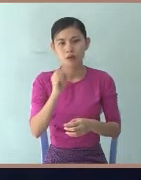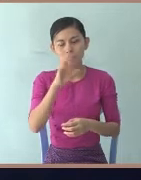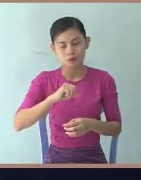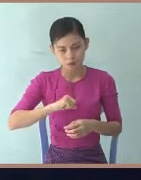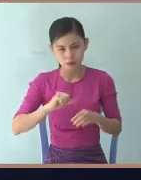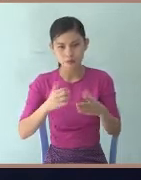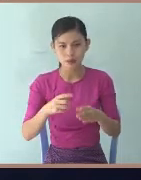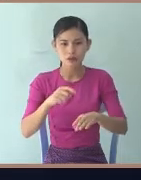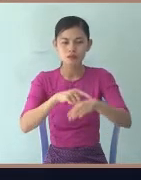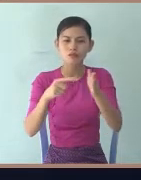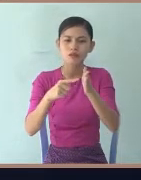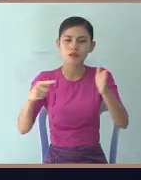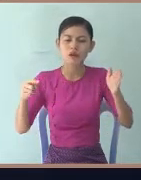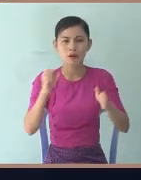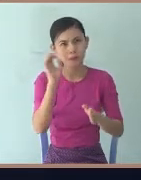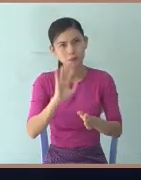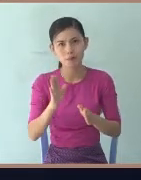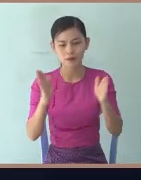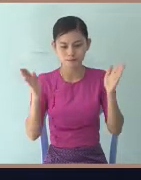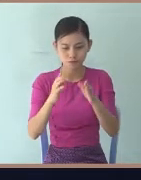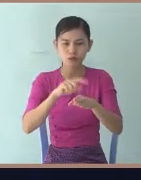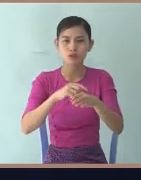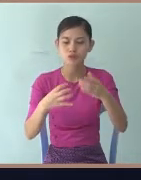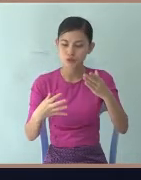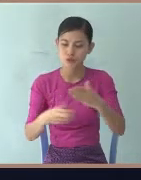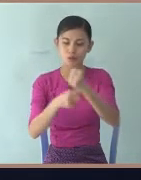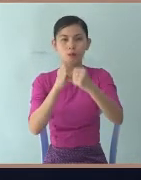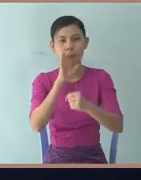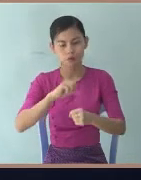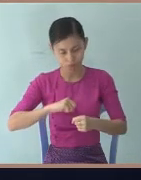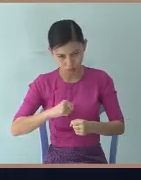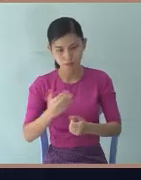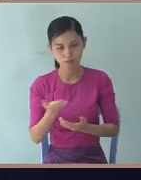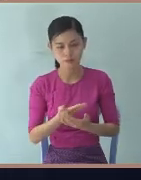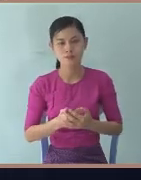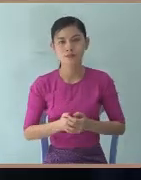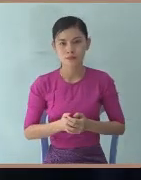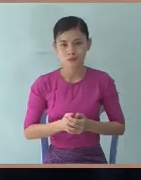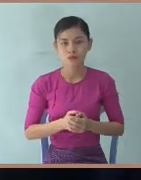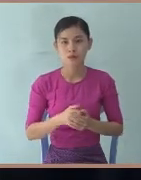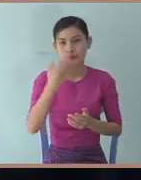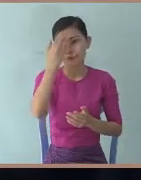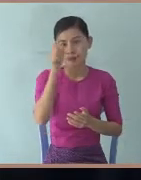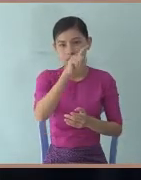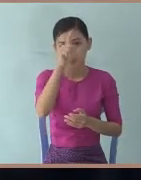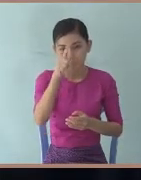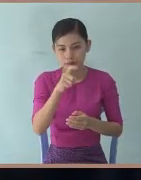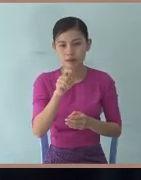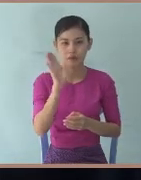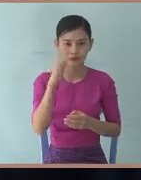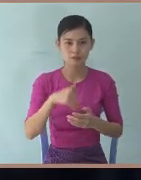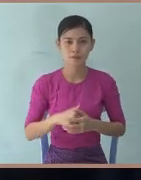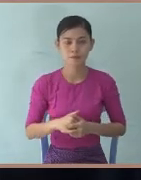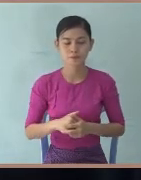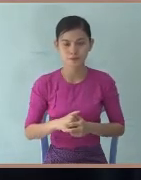မေးခွန်းလေးတွေပေါ့နော်ဆရာအတက်နိုင်ဆုံးလိုတိုရှင်းလေးတွေဖြည့်ပေးကြဖို့အတွက်ထပ်ပြီးတော့မြေတာရက်ခံပါရရှင်ဟုတ်ကဲ့ပထမဆုံးကတော့ပစီခေါင်မျိုးက